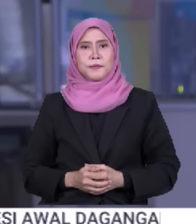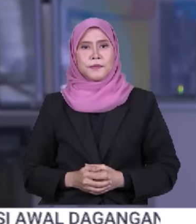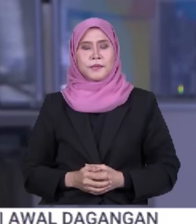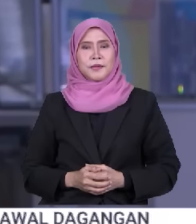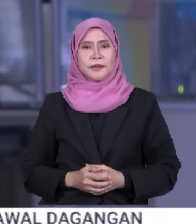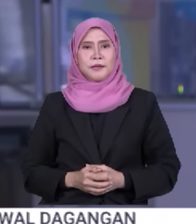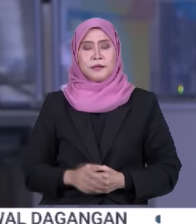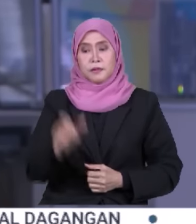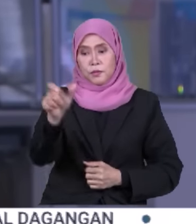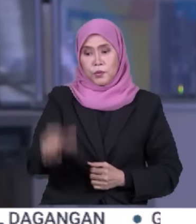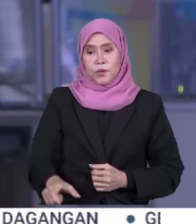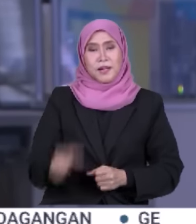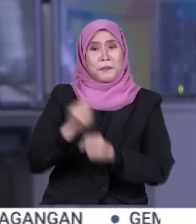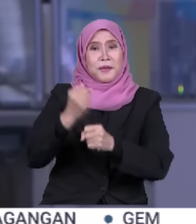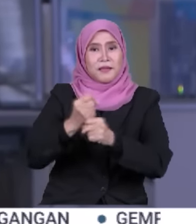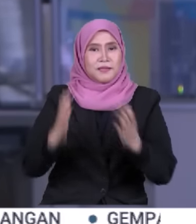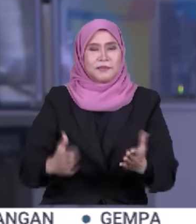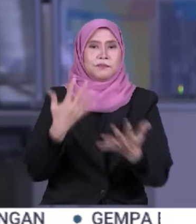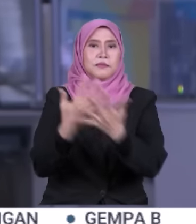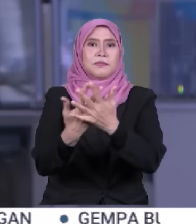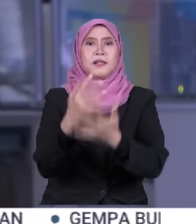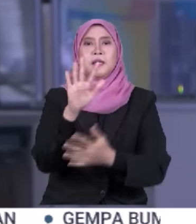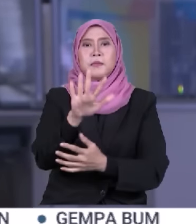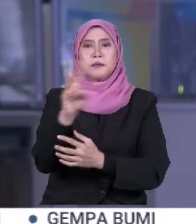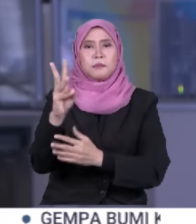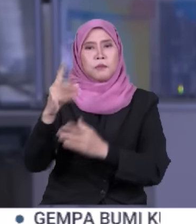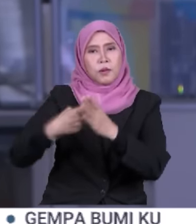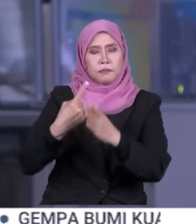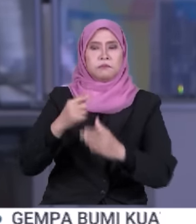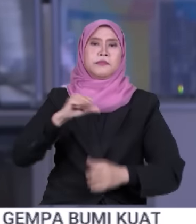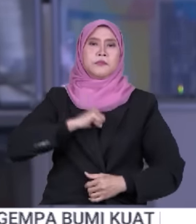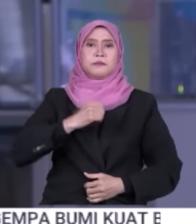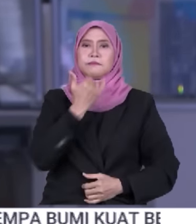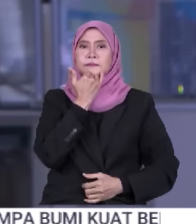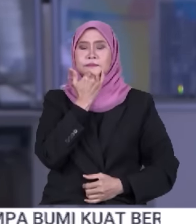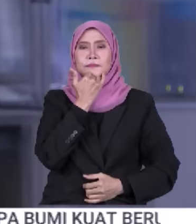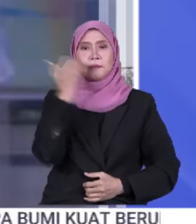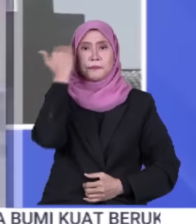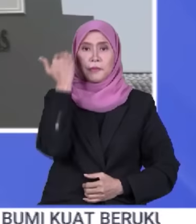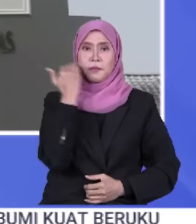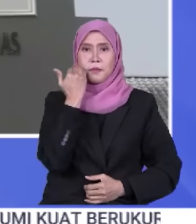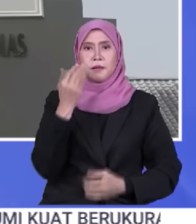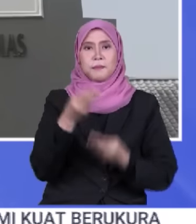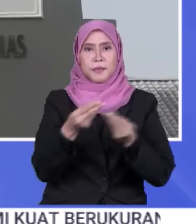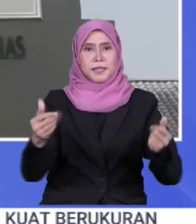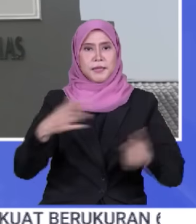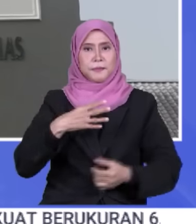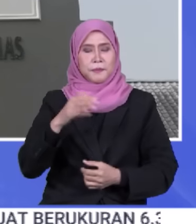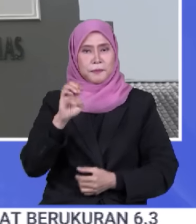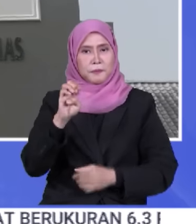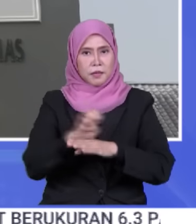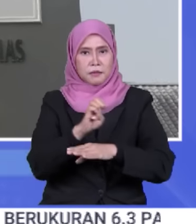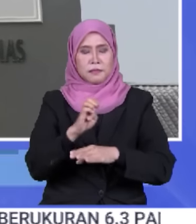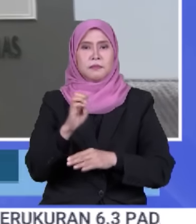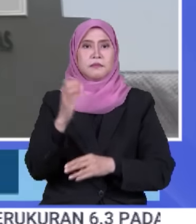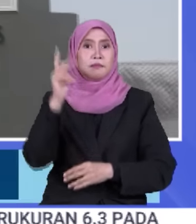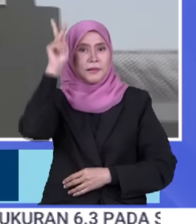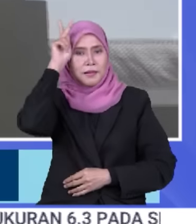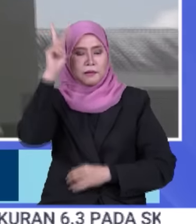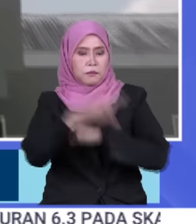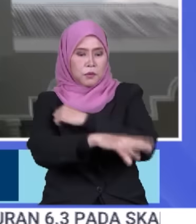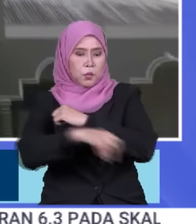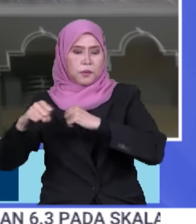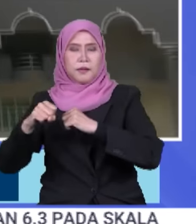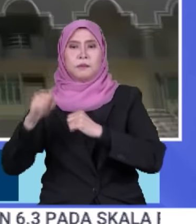Baik, saudara, seorang buruh dipenjara 56 bulan selepas mengaku bersalah di Mahkamah Session Pasir Mas atas pertuduhan menculik seorang